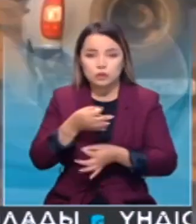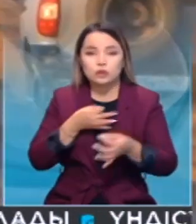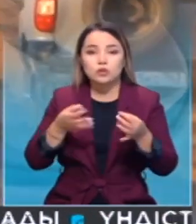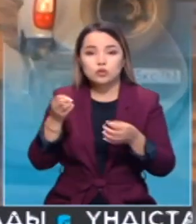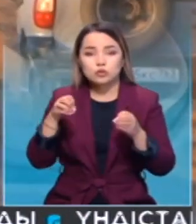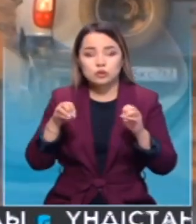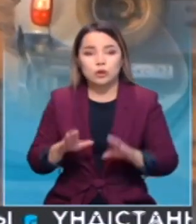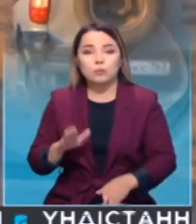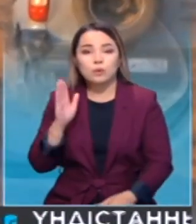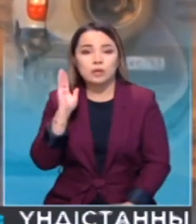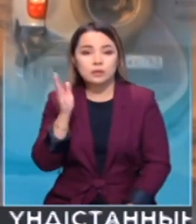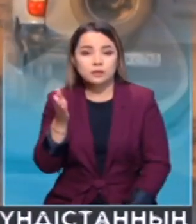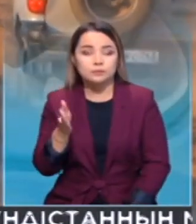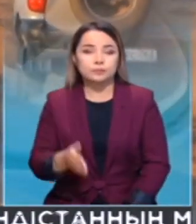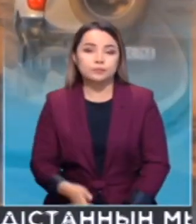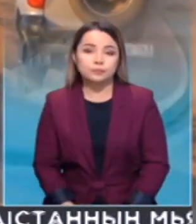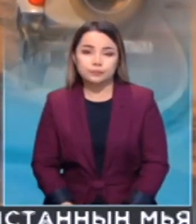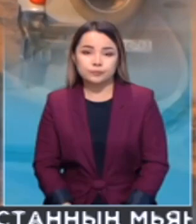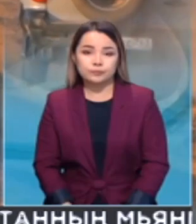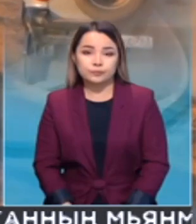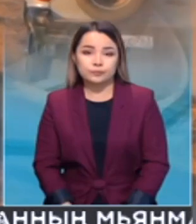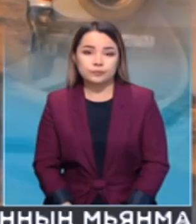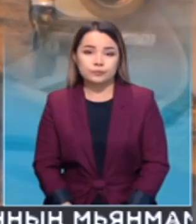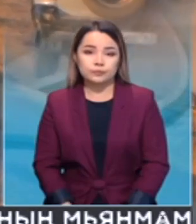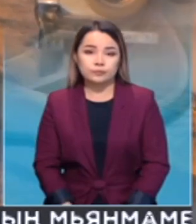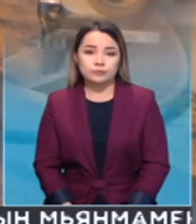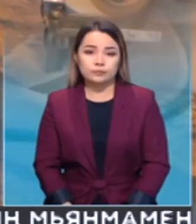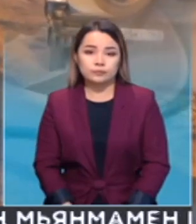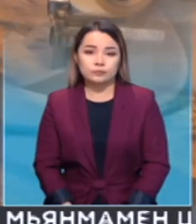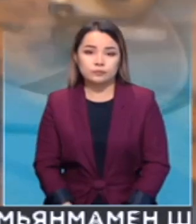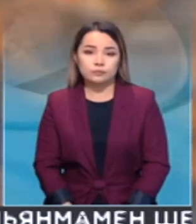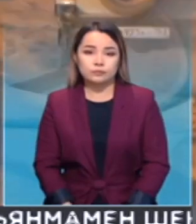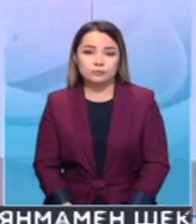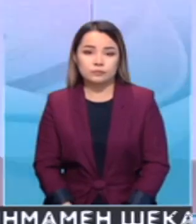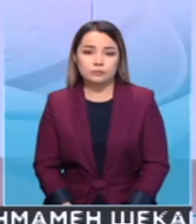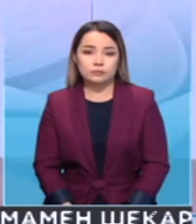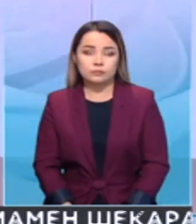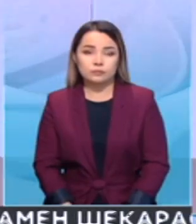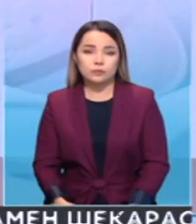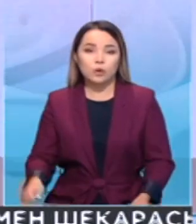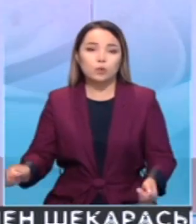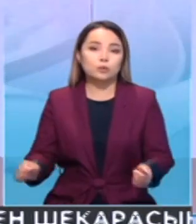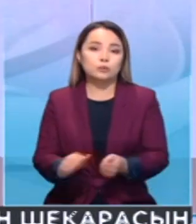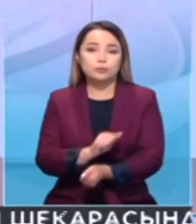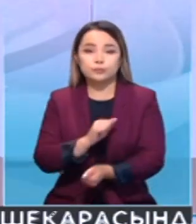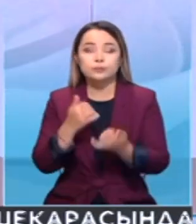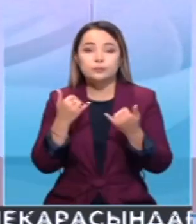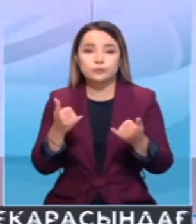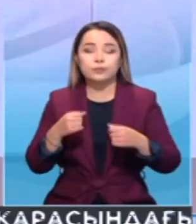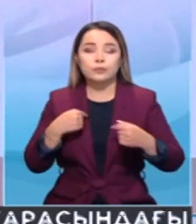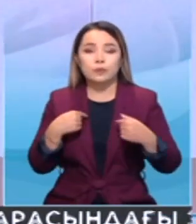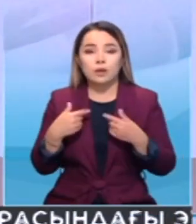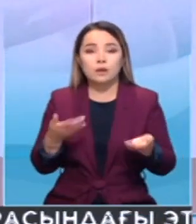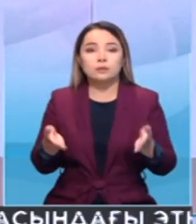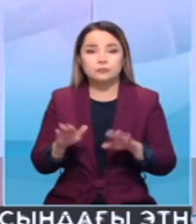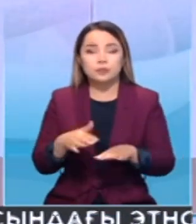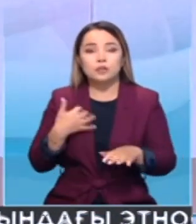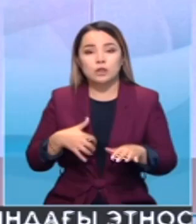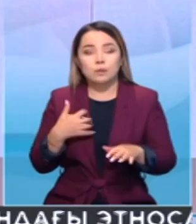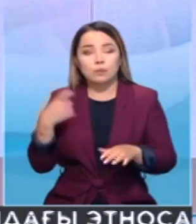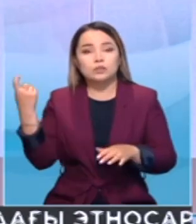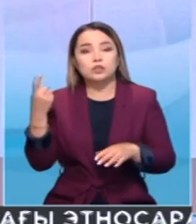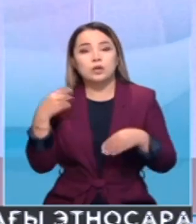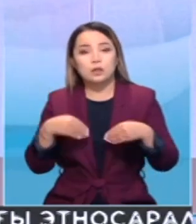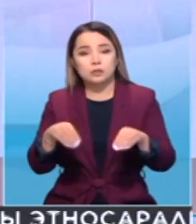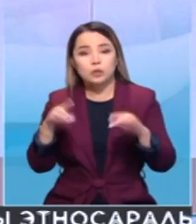Мұратқызы, Қайырбек Ерболатұлы, Қазақстан ұлттық телеарнасы, Батыс Қазақстан облысы. Ал құрғақшылықтың қыспағында қалған жамбылдық